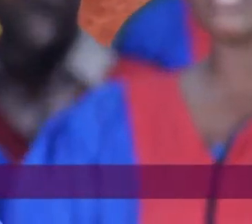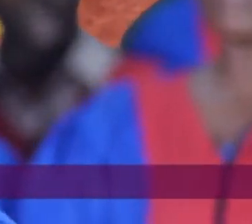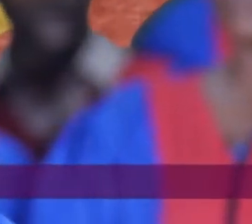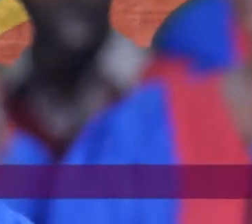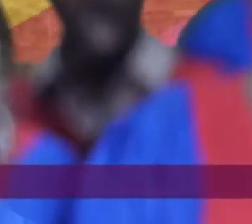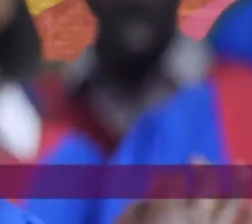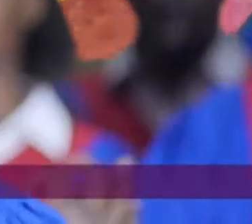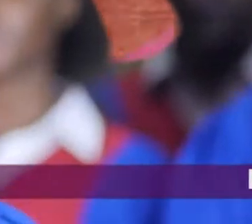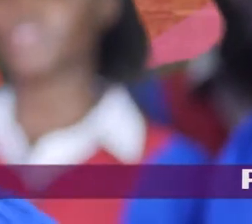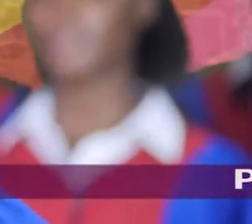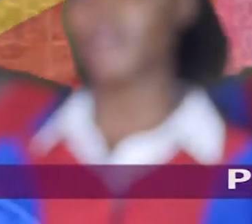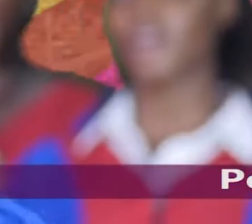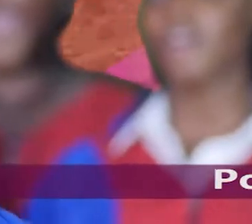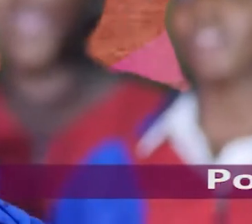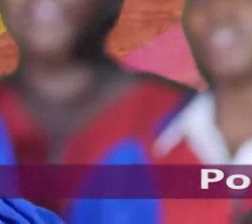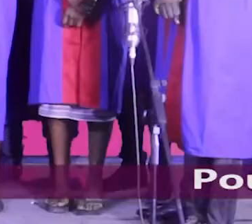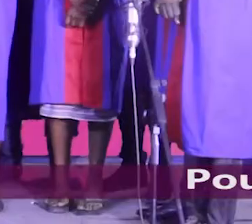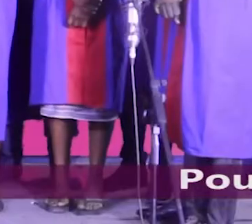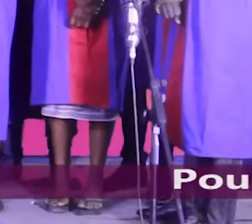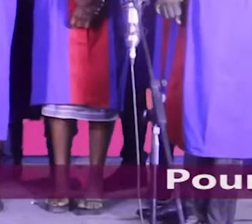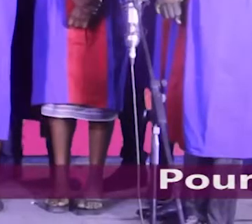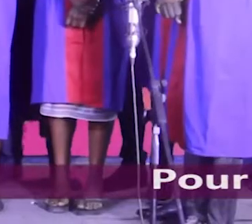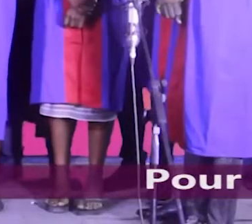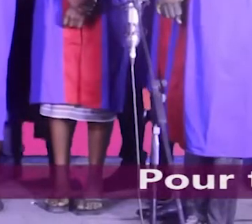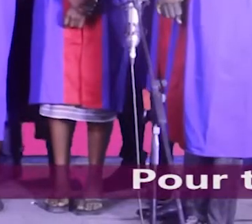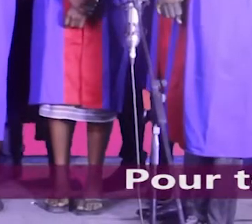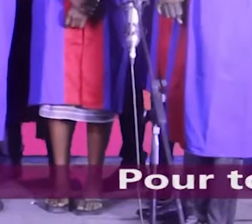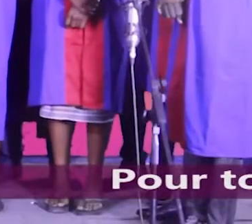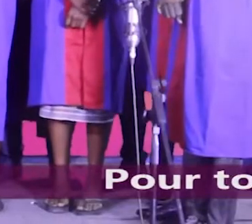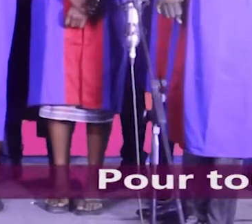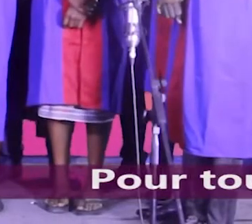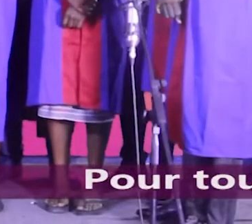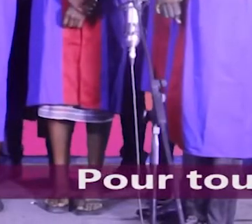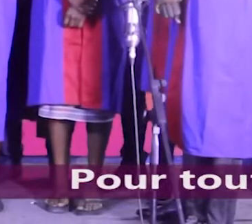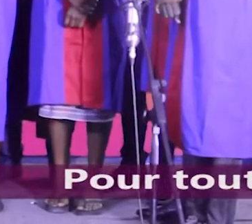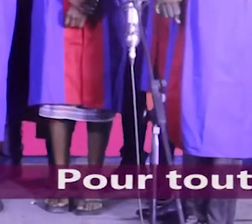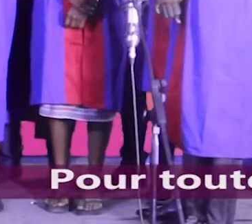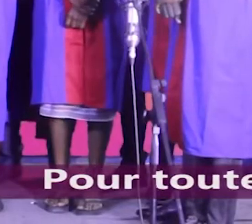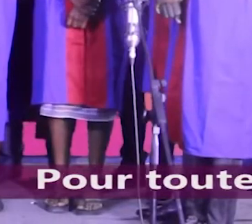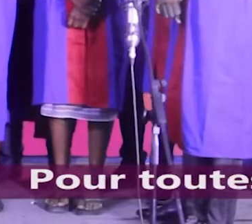Estoy yo, vete pa' dímela, con lo Jesús.